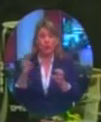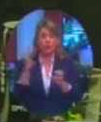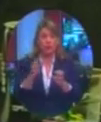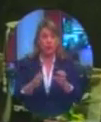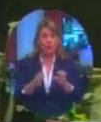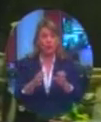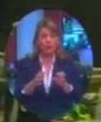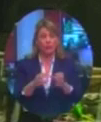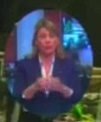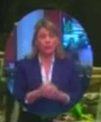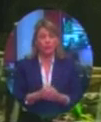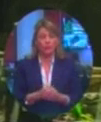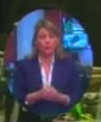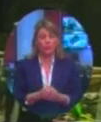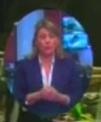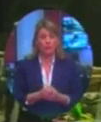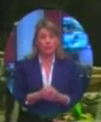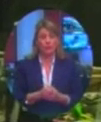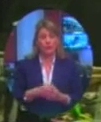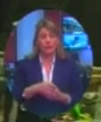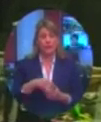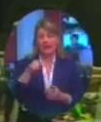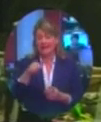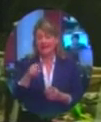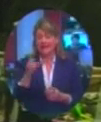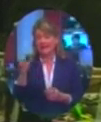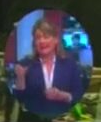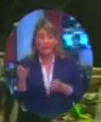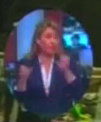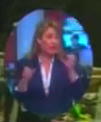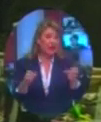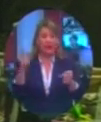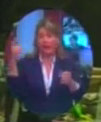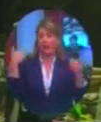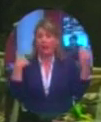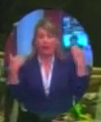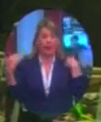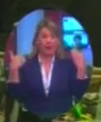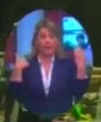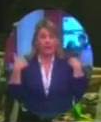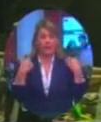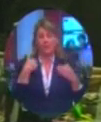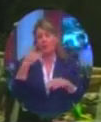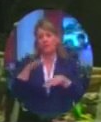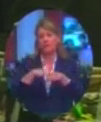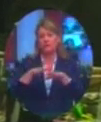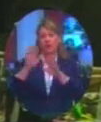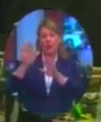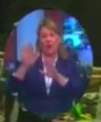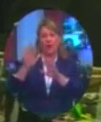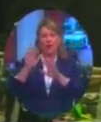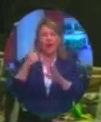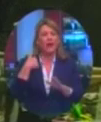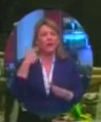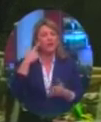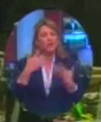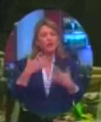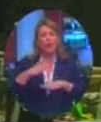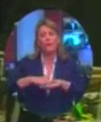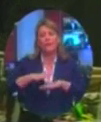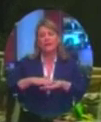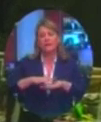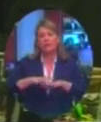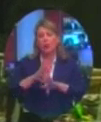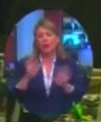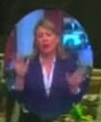שלחו, את זה תשימו פה ואת זה תשימו פה ואת זה אל תקבלו ואת זה, ואמרנו, סליחה, אנחנו, השיקול שלנו הוא מקצועי לגמרי.